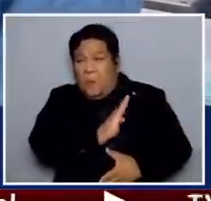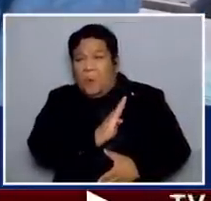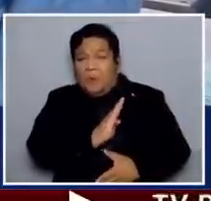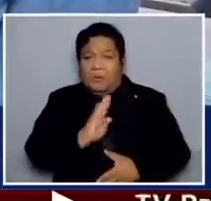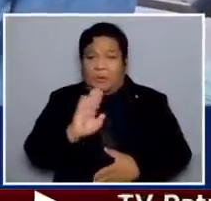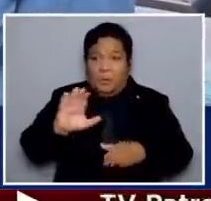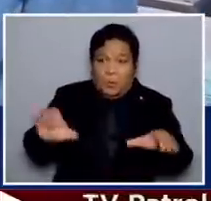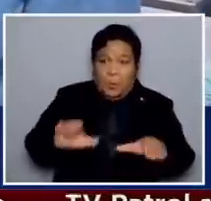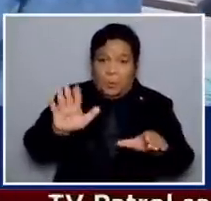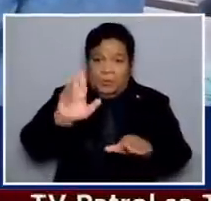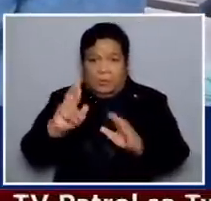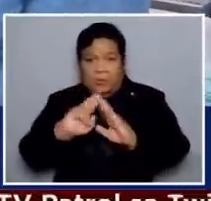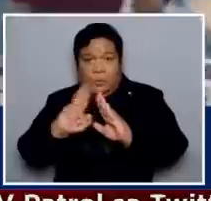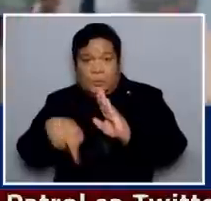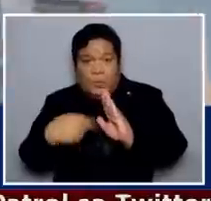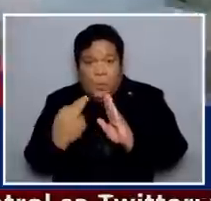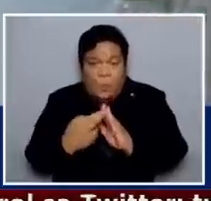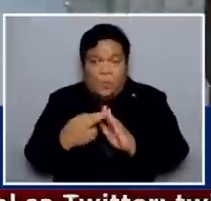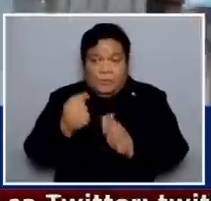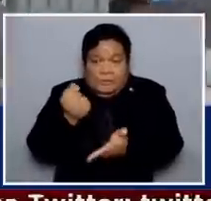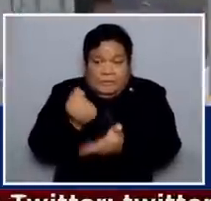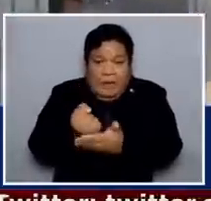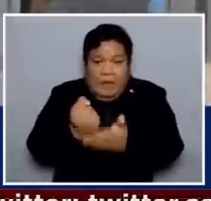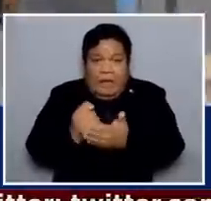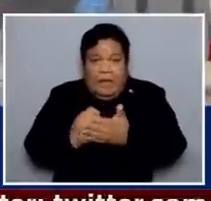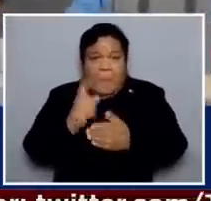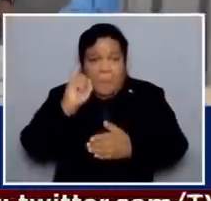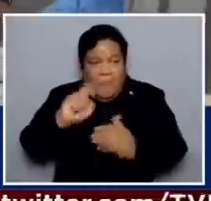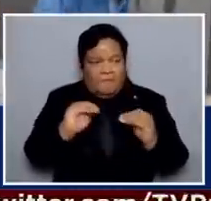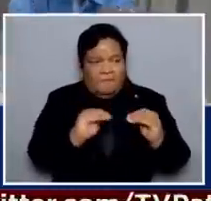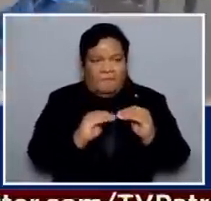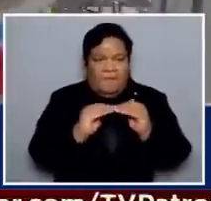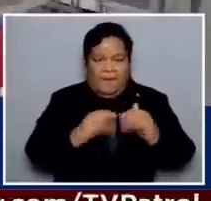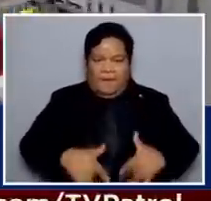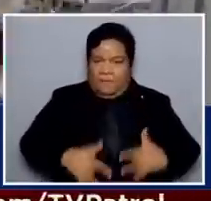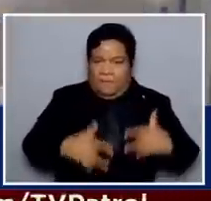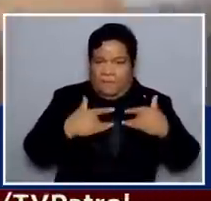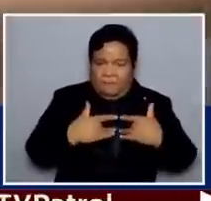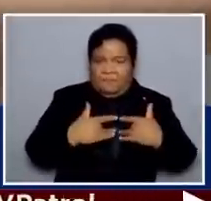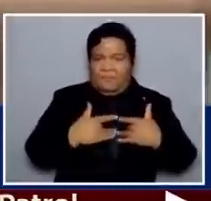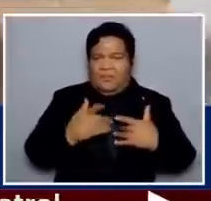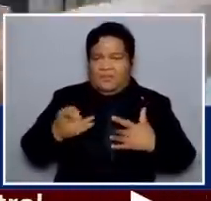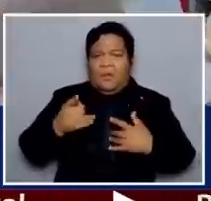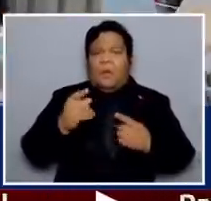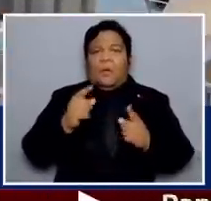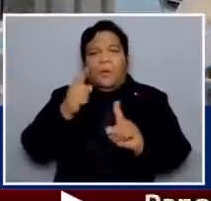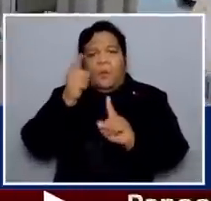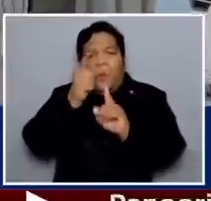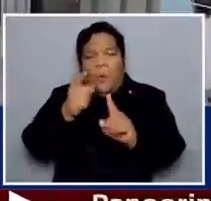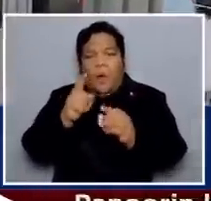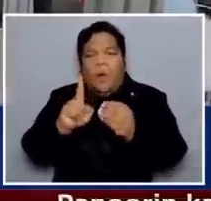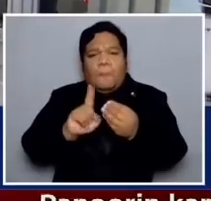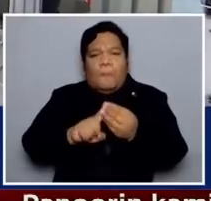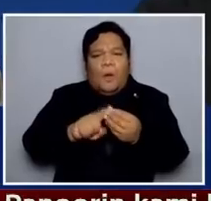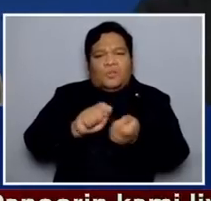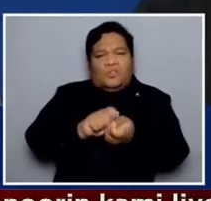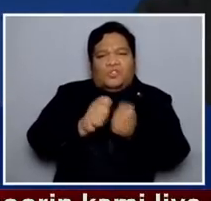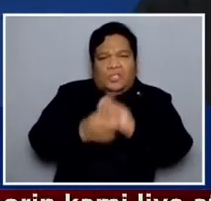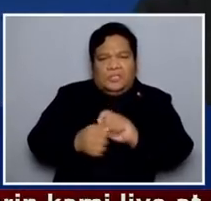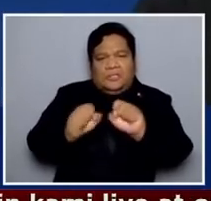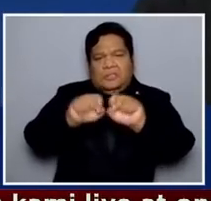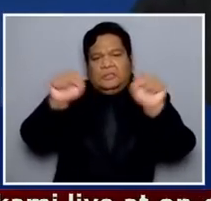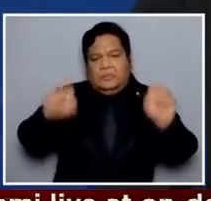gawing nakabubuhay ang sahod sa bansa at isinusulong pa rin ang pag-amyenda o pagbuwag sa sistema.